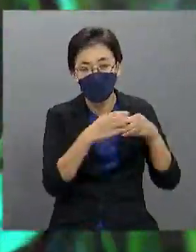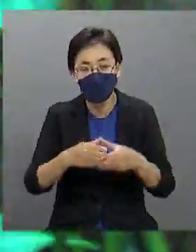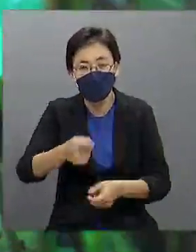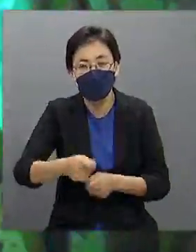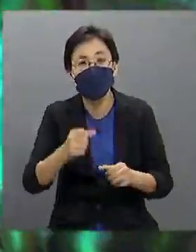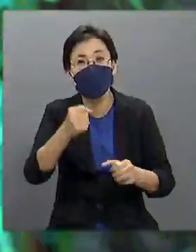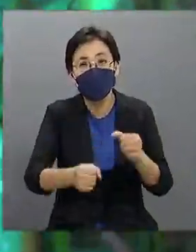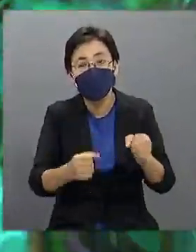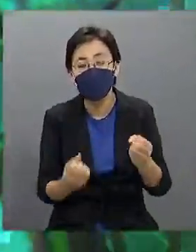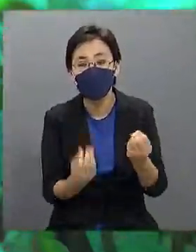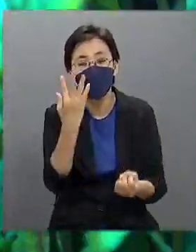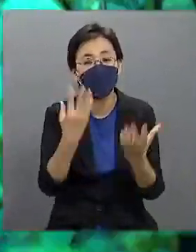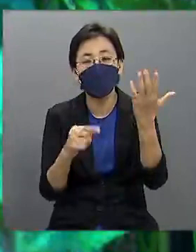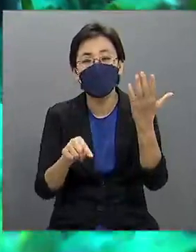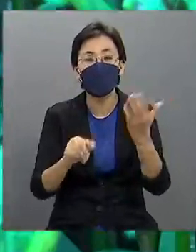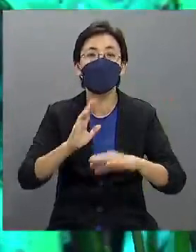ยูกาธรมชาติ